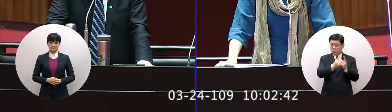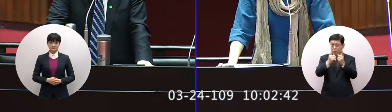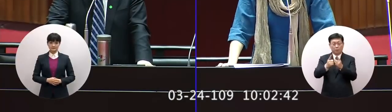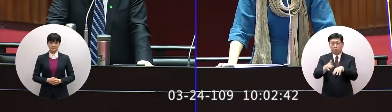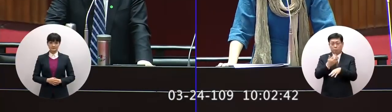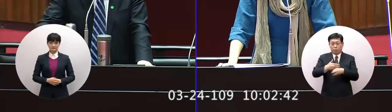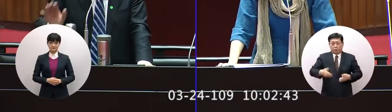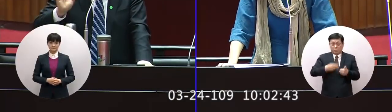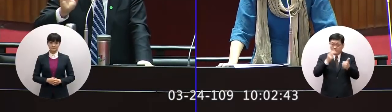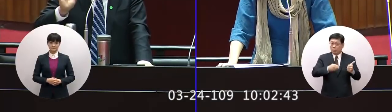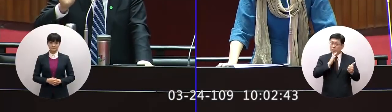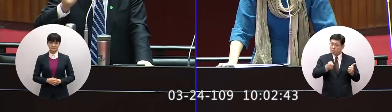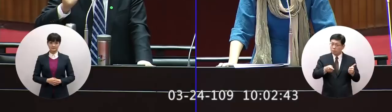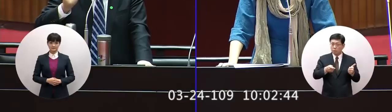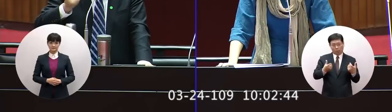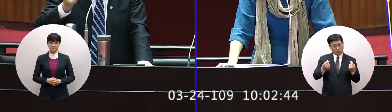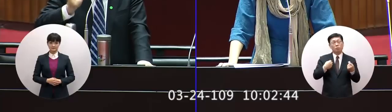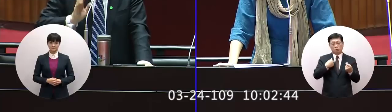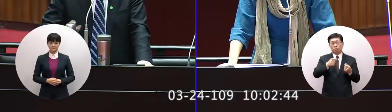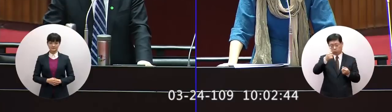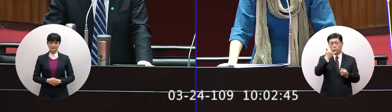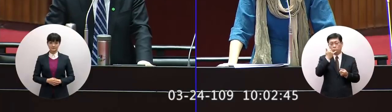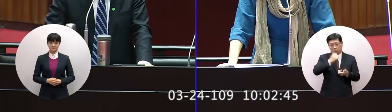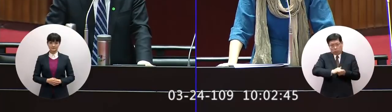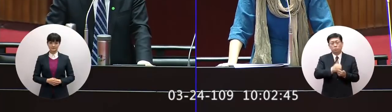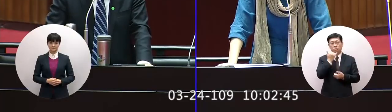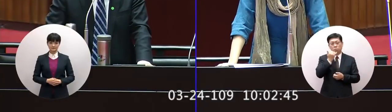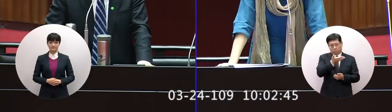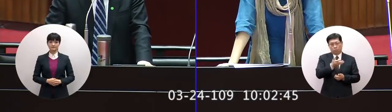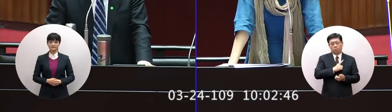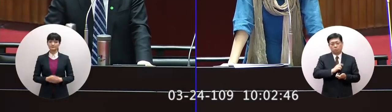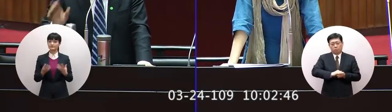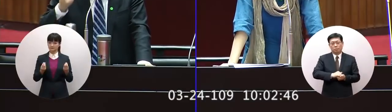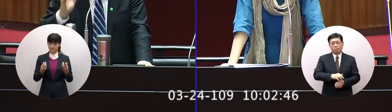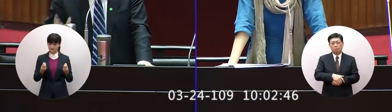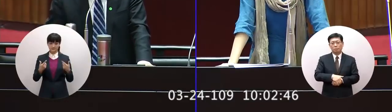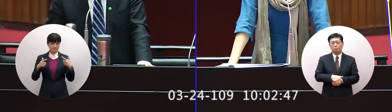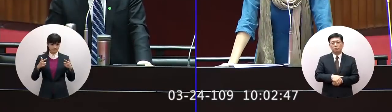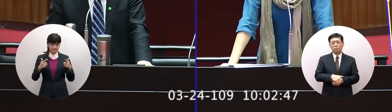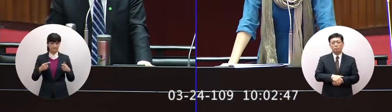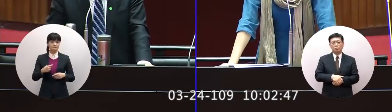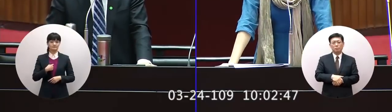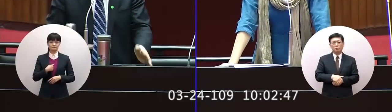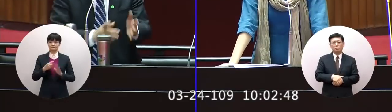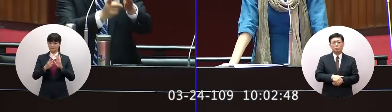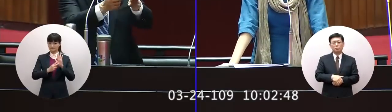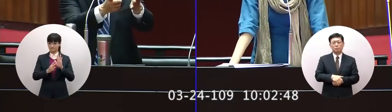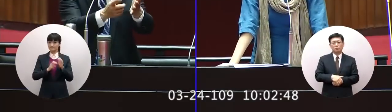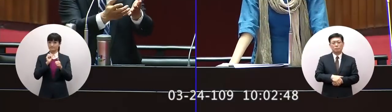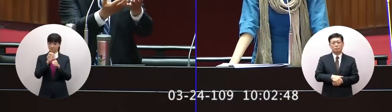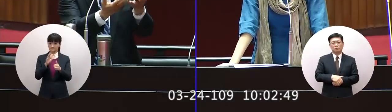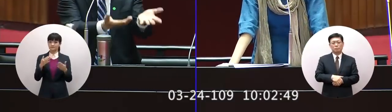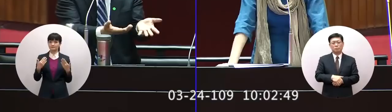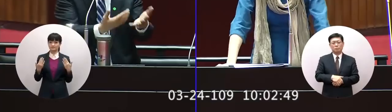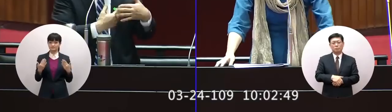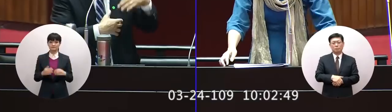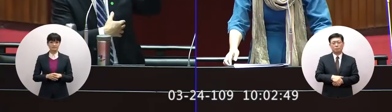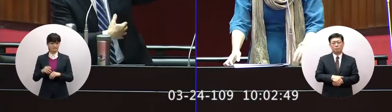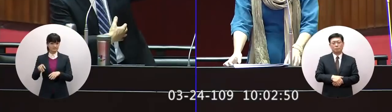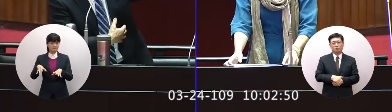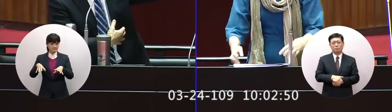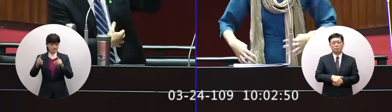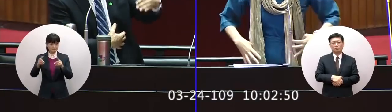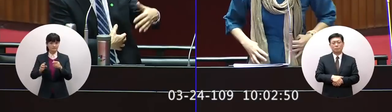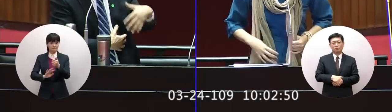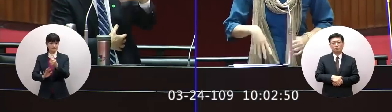样都不会发布紧急命令啊？这嘛是一款选择啊，这也是你们的政策啊。 没有，我很明确的讲，一开始委员要我